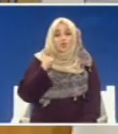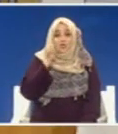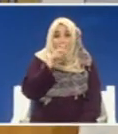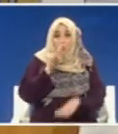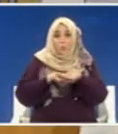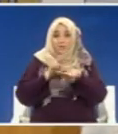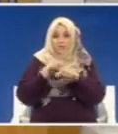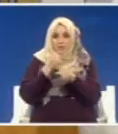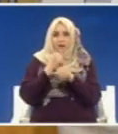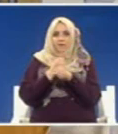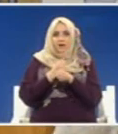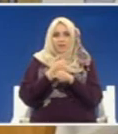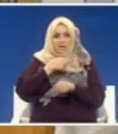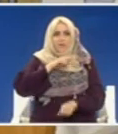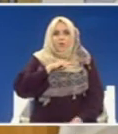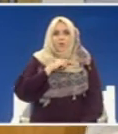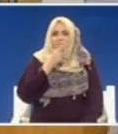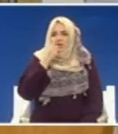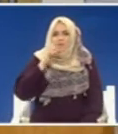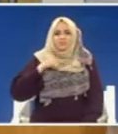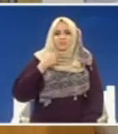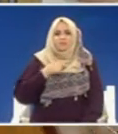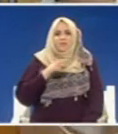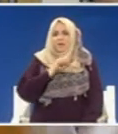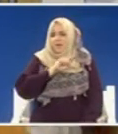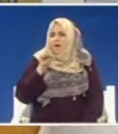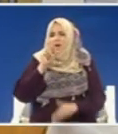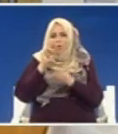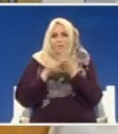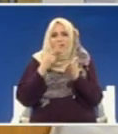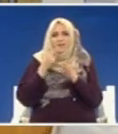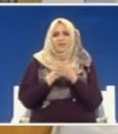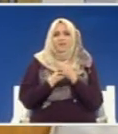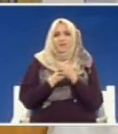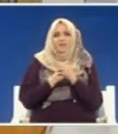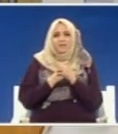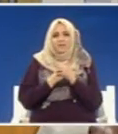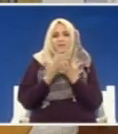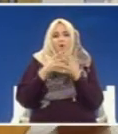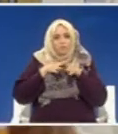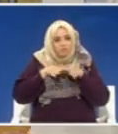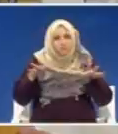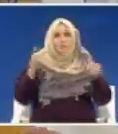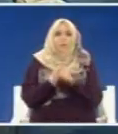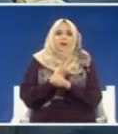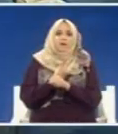بالواجب، يحس بتأنيب الضمير ويقول خلاص لا أعيد لهذا الكرة ولا أعود، ينتشر